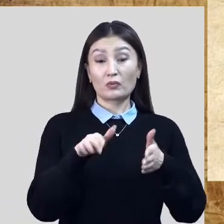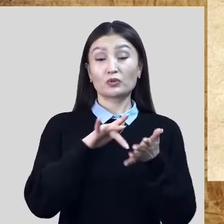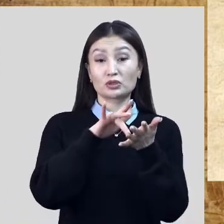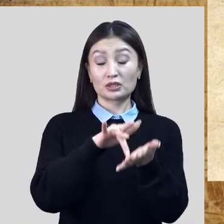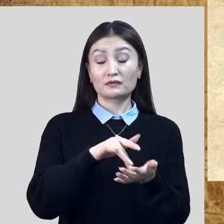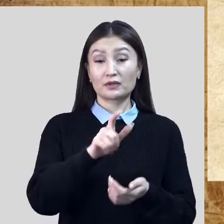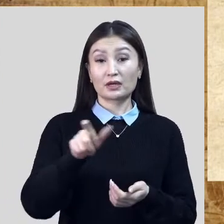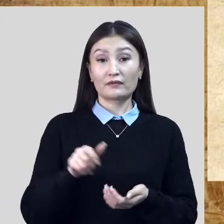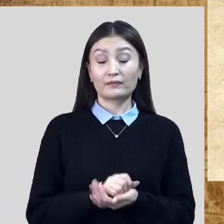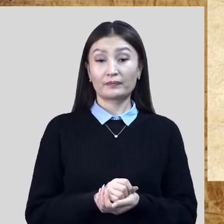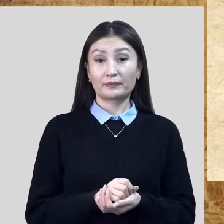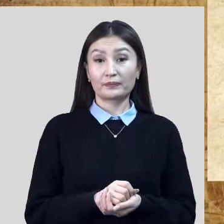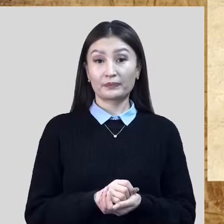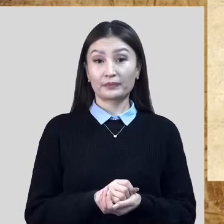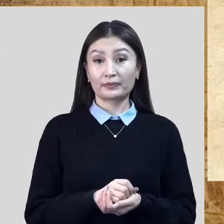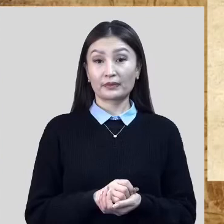путешественников.